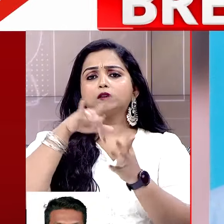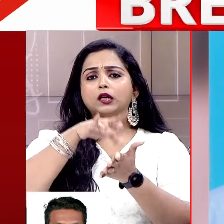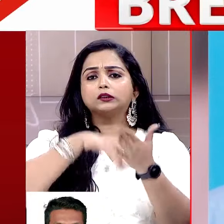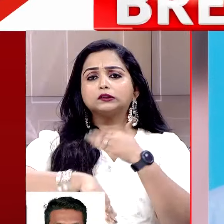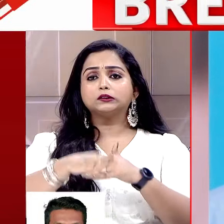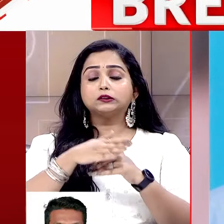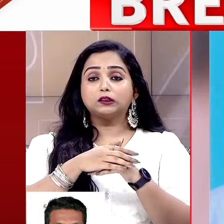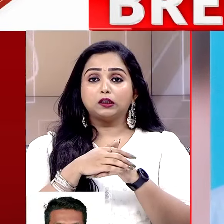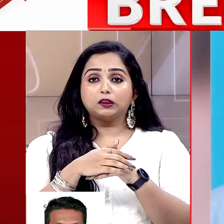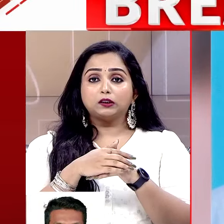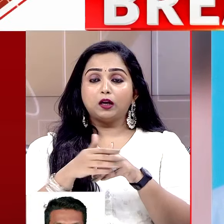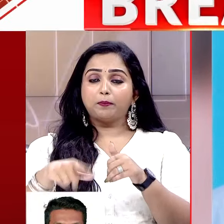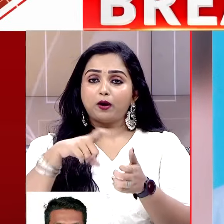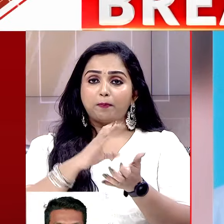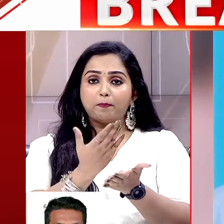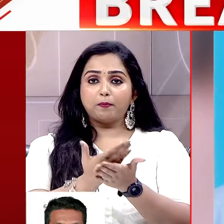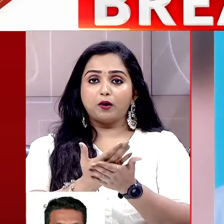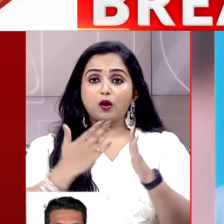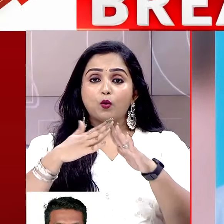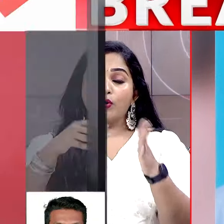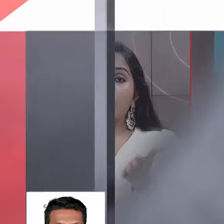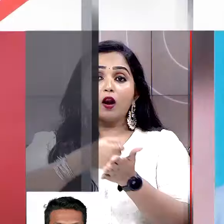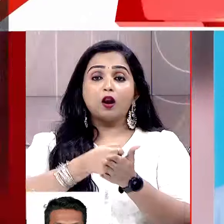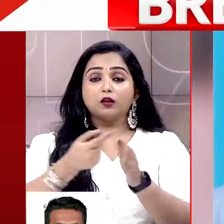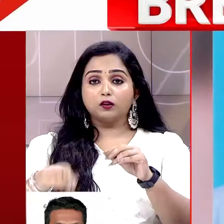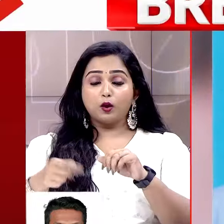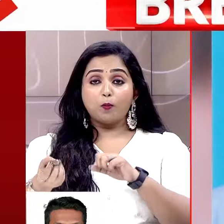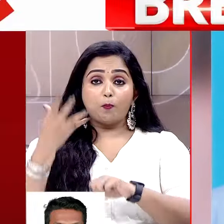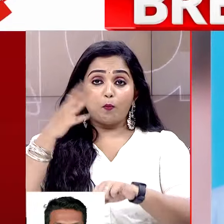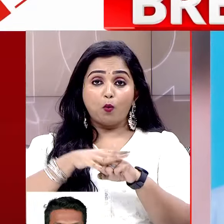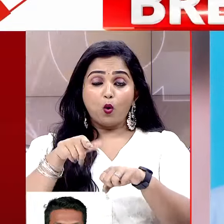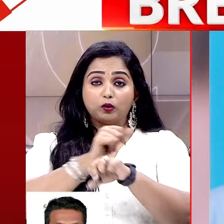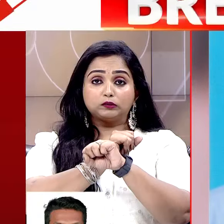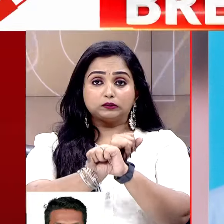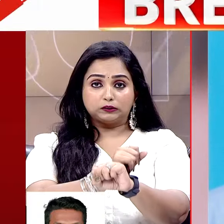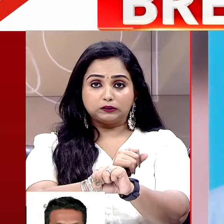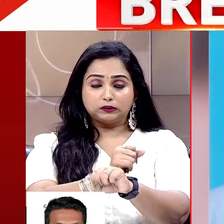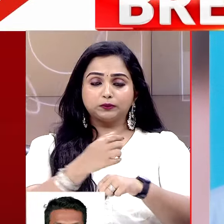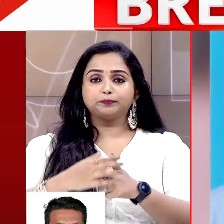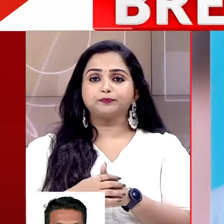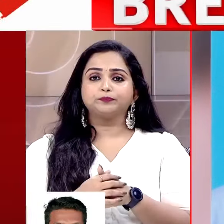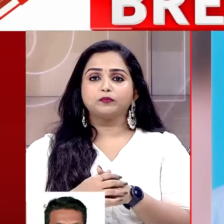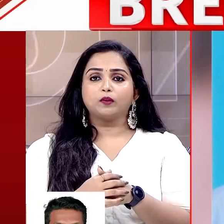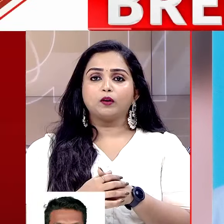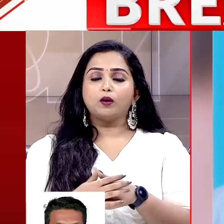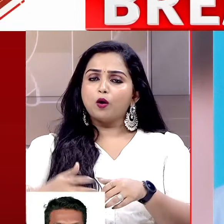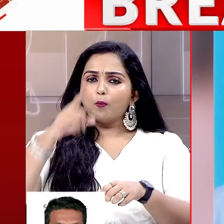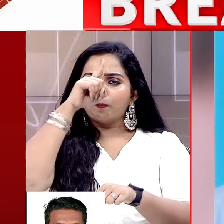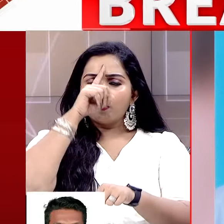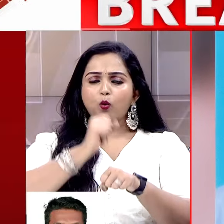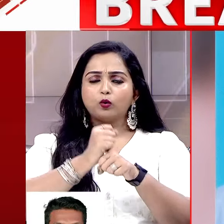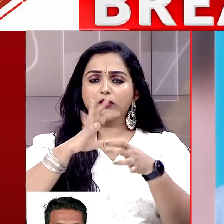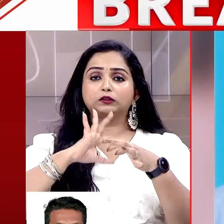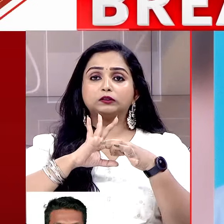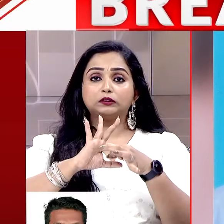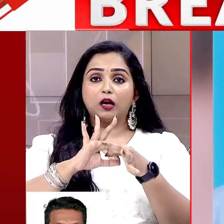ചെയ്തു. അതിനുശേഷം ഇവിടെ കൊടുവള്ളിയിലെ വീട്ടിലെത്തിയാണ് ഇന്ന് രാവിലെ കസ്റ്റഡിയിൽ എടുത്തിട്ടുള്ളത് എന്നതാണ് വിവരം. കൊടുവള്ളി പോലീസിന്റെ കൂടി സഹായത്തോടു കൂടിയാണ്